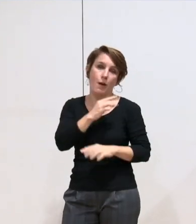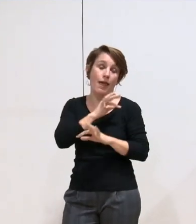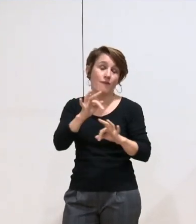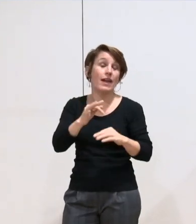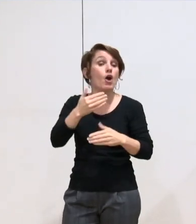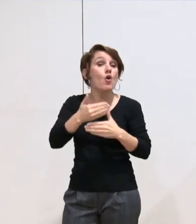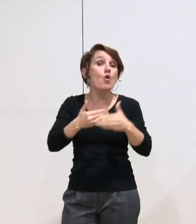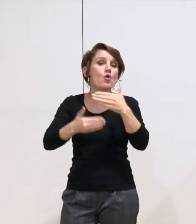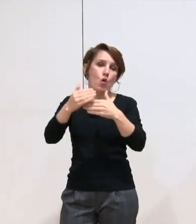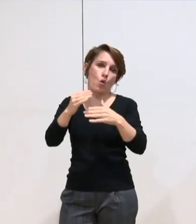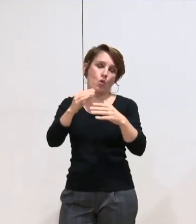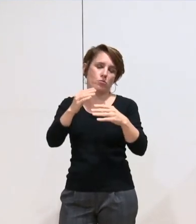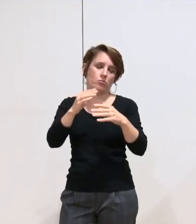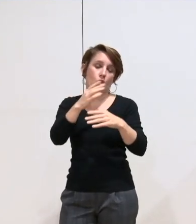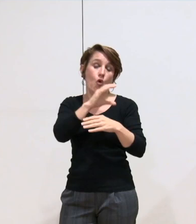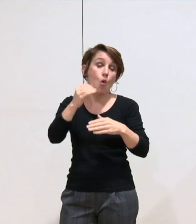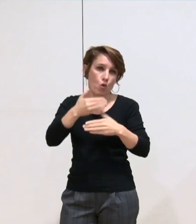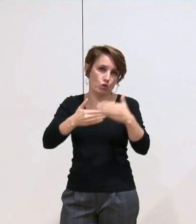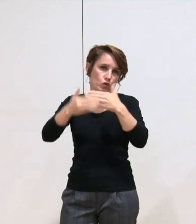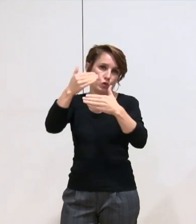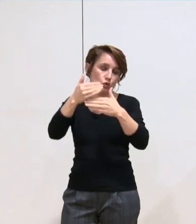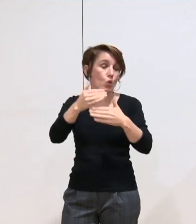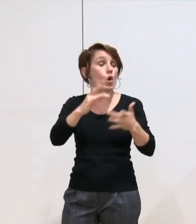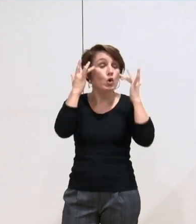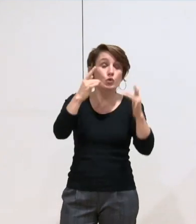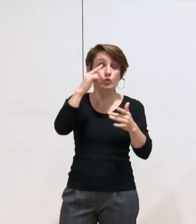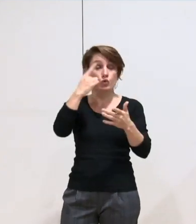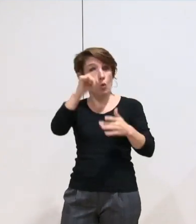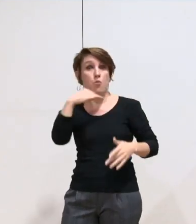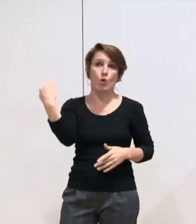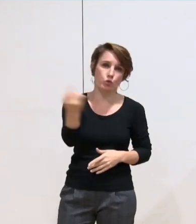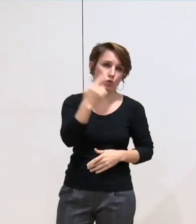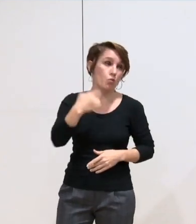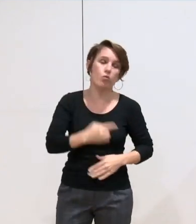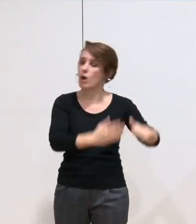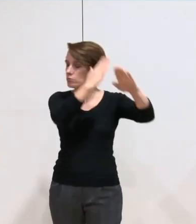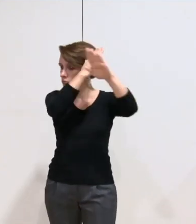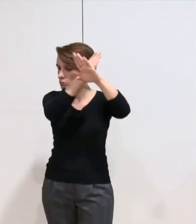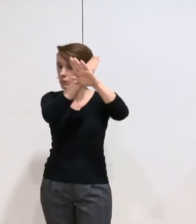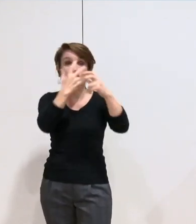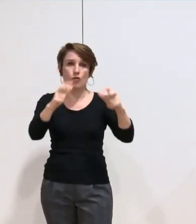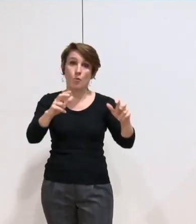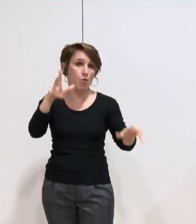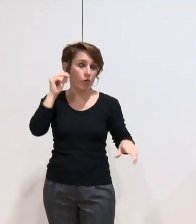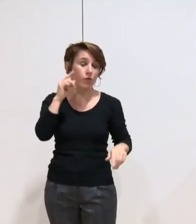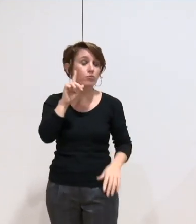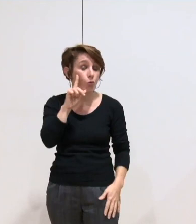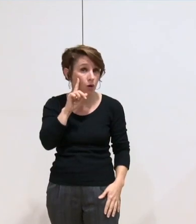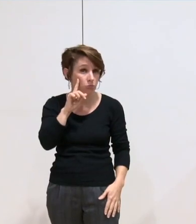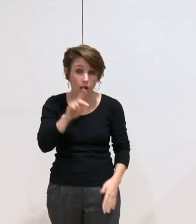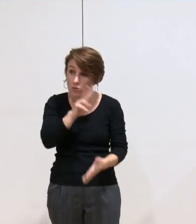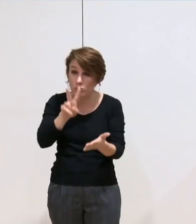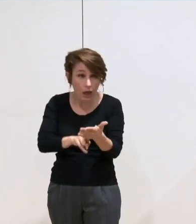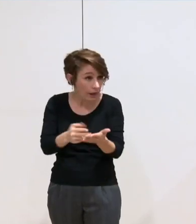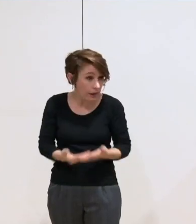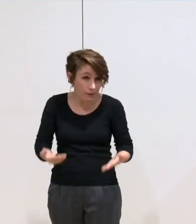que l'on ne me parle plus de culture par tous et pour tous. Car la réalité est tout autre. La réalité, c'est